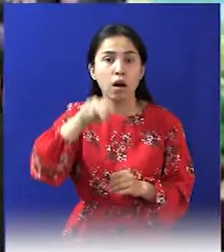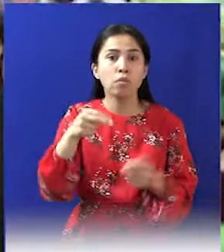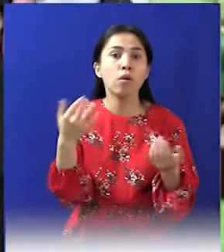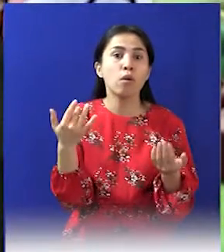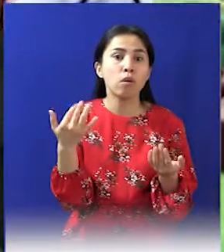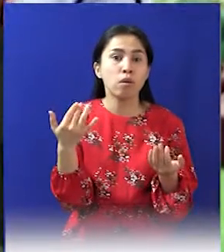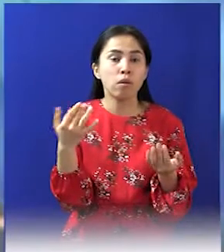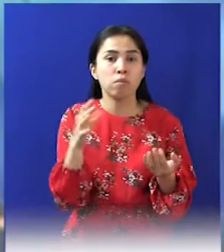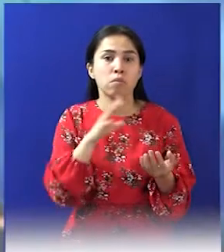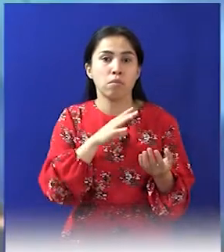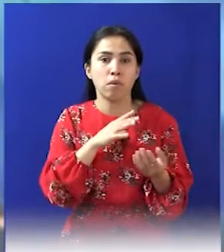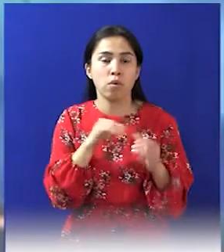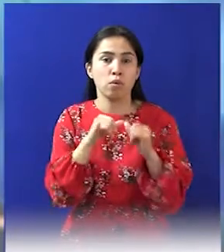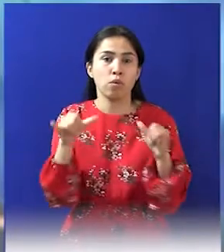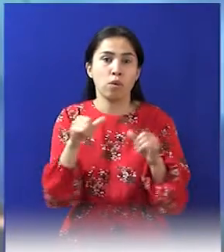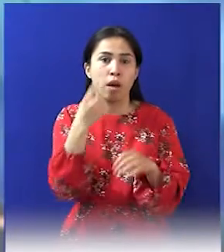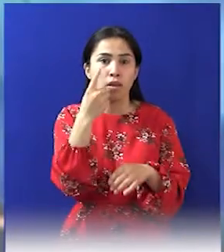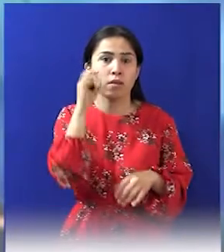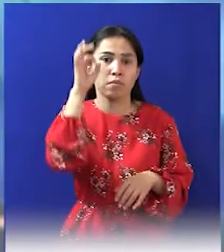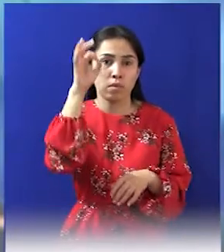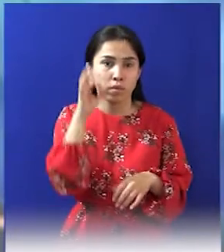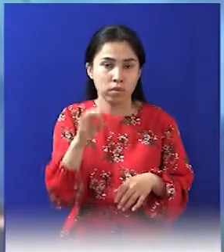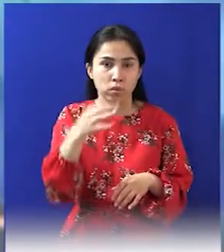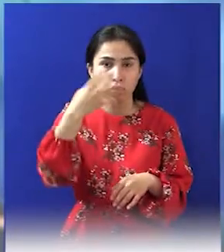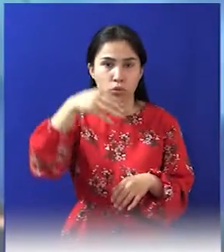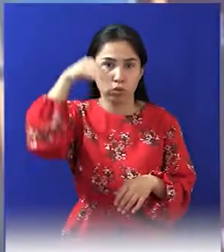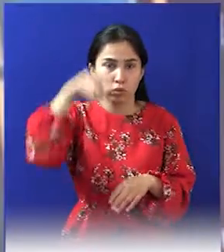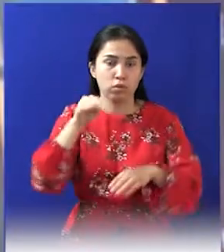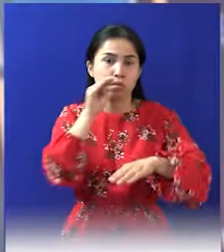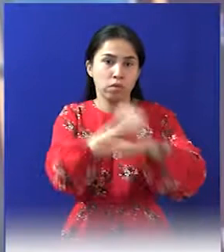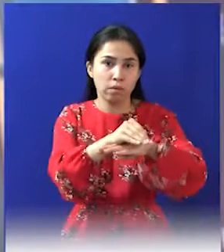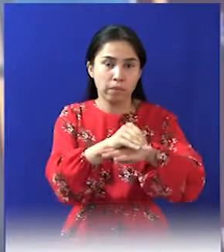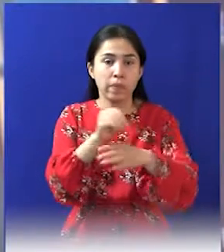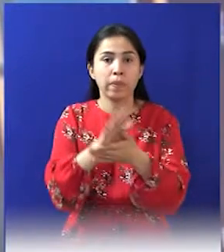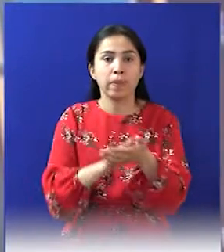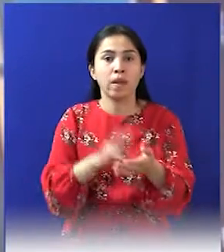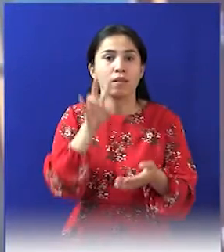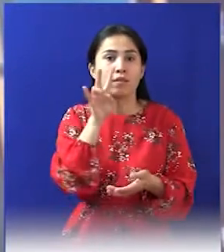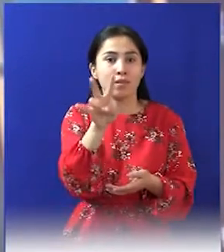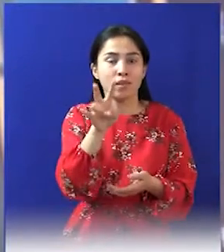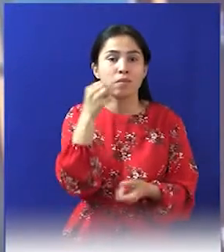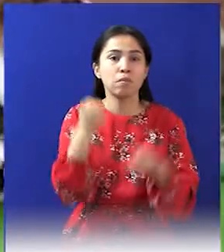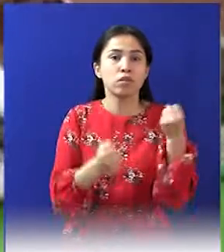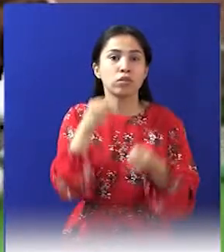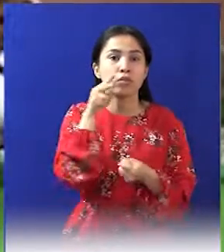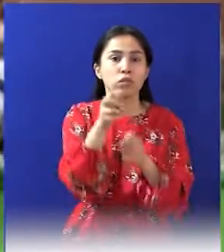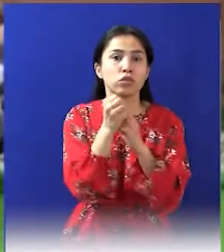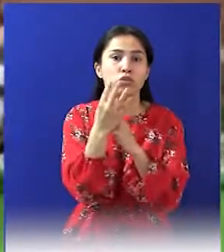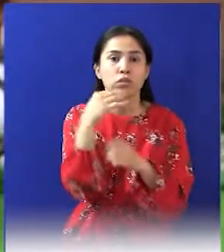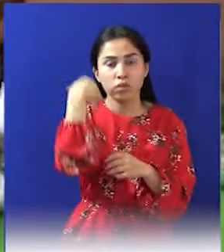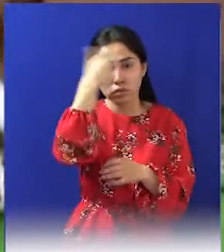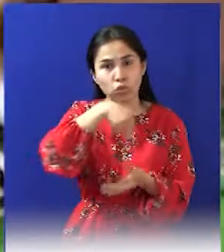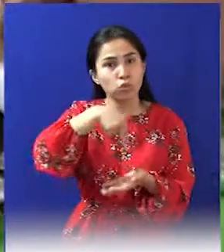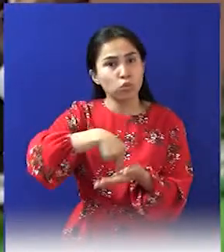музее» отличается от ставших уже традиционными своим форматом. Все действия происходили в онлайн-режиме. Программа включила в